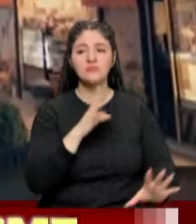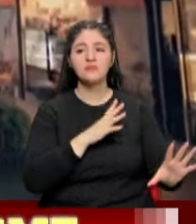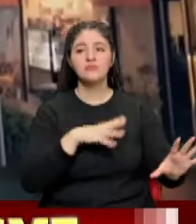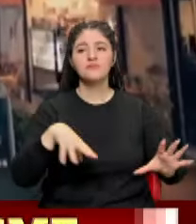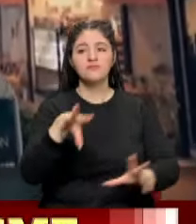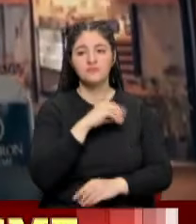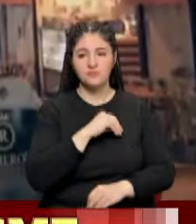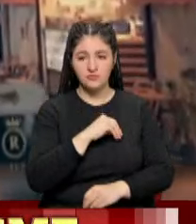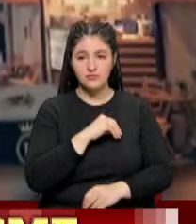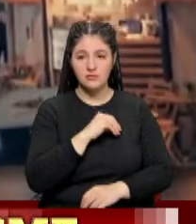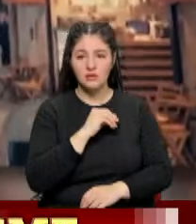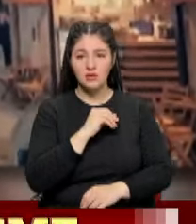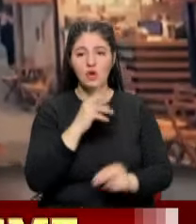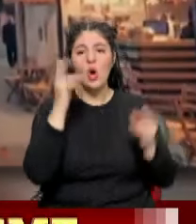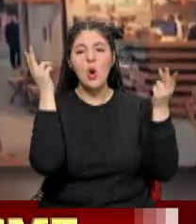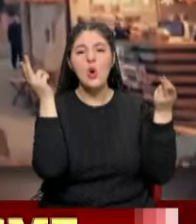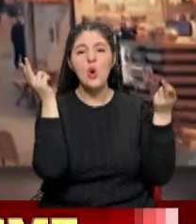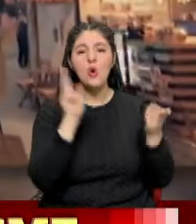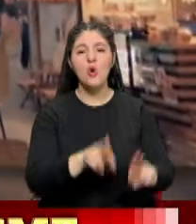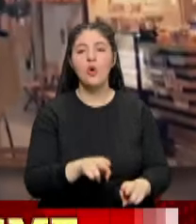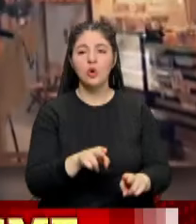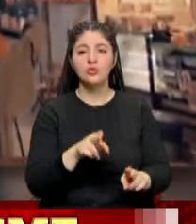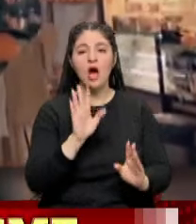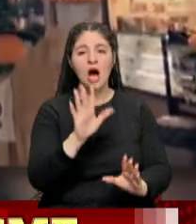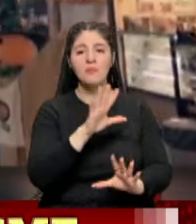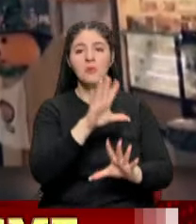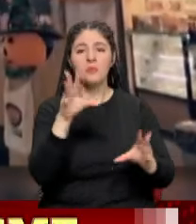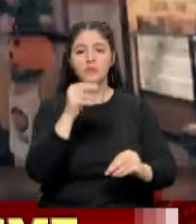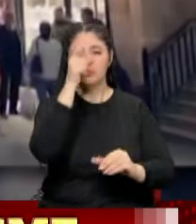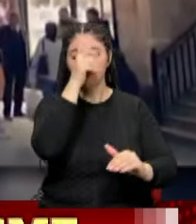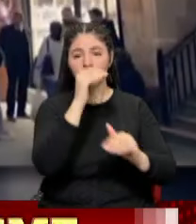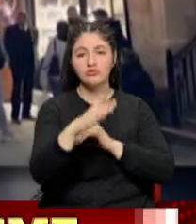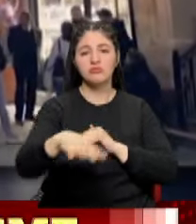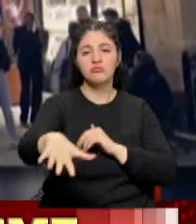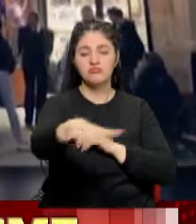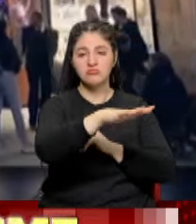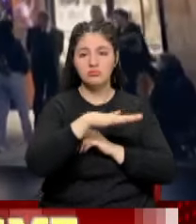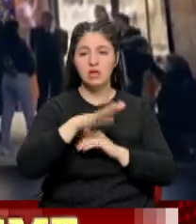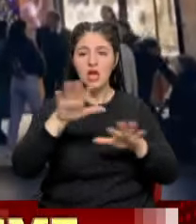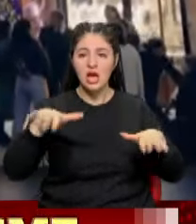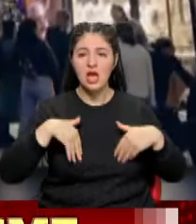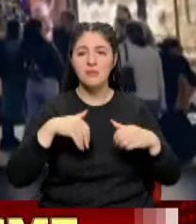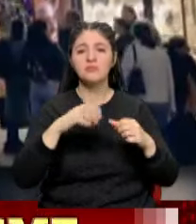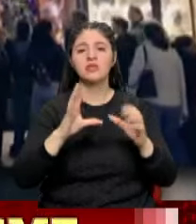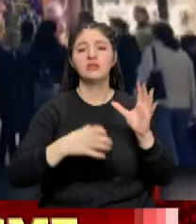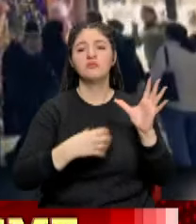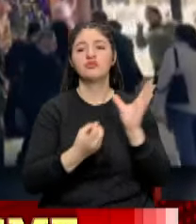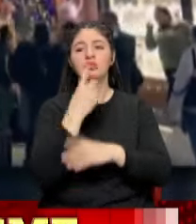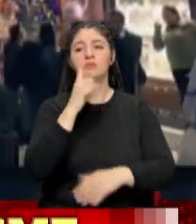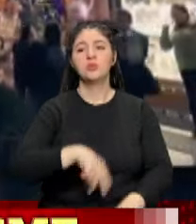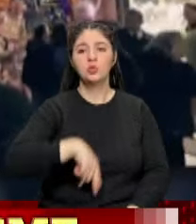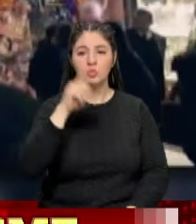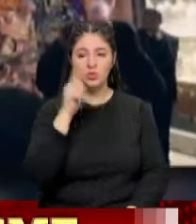hepimizin öldüğü ama tüm Türkiye'nin hepimize sahip çıktığı bir